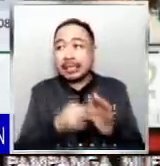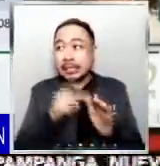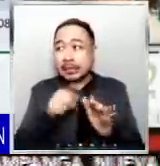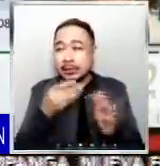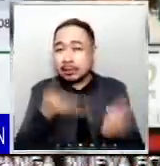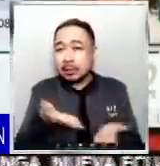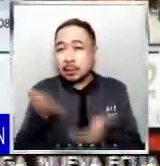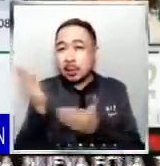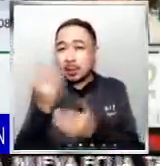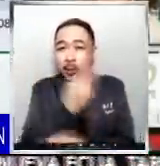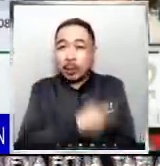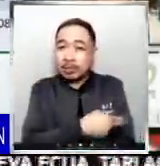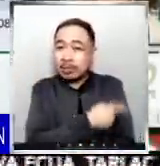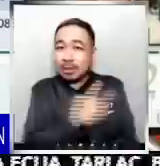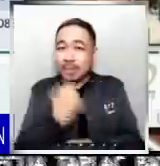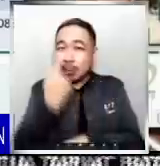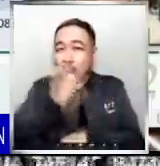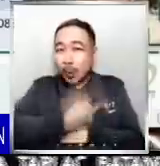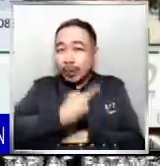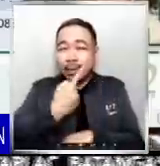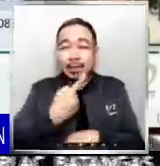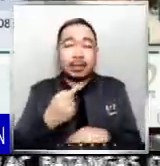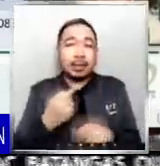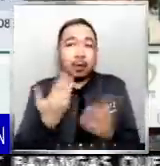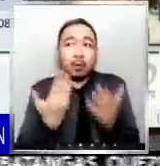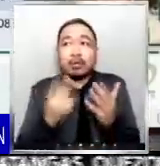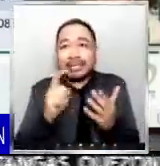for example, yung pasyente or manggamot.